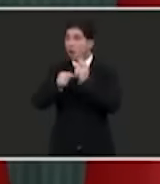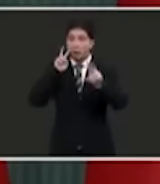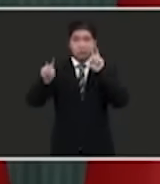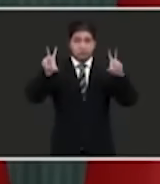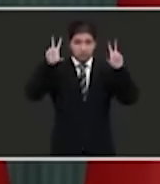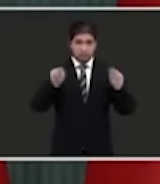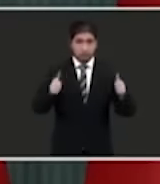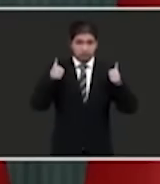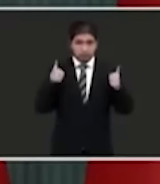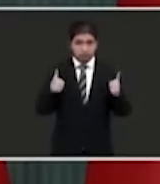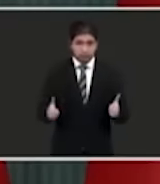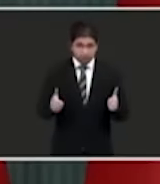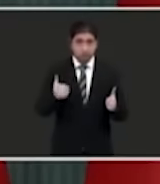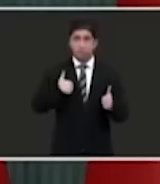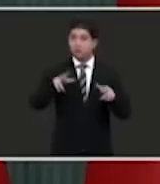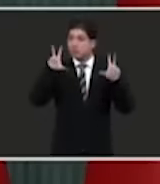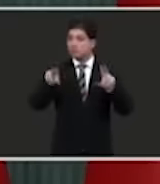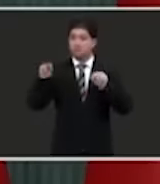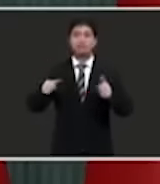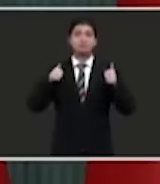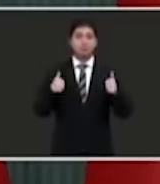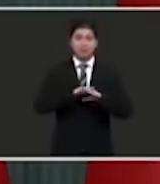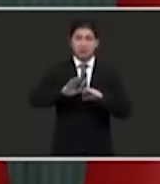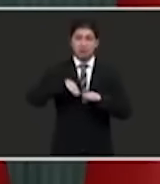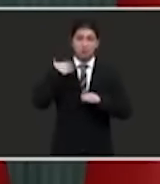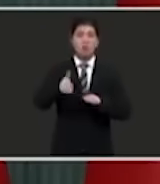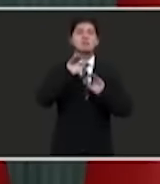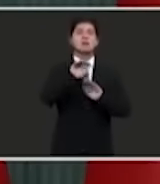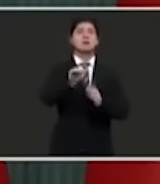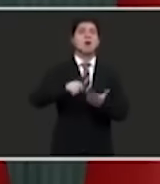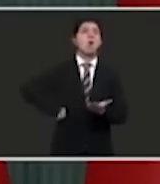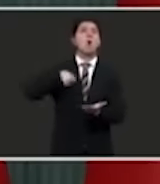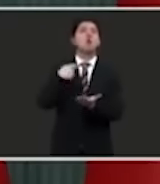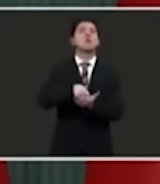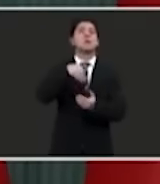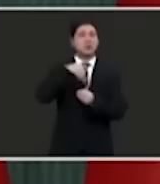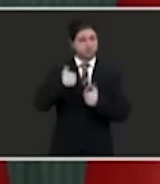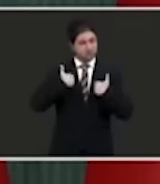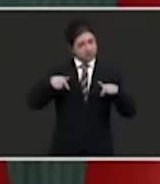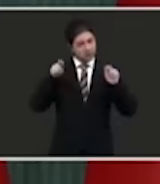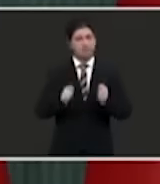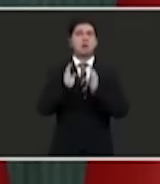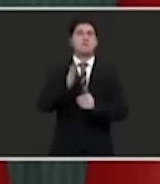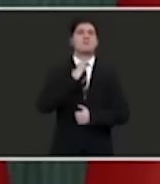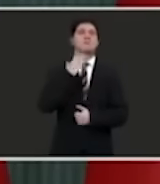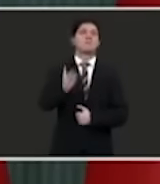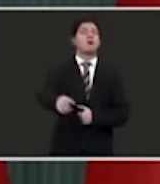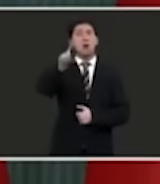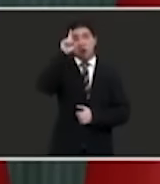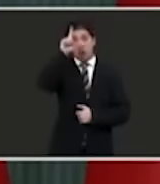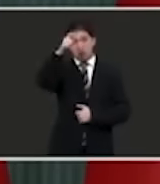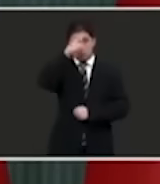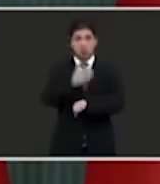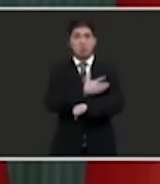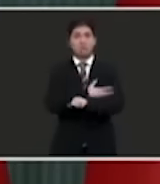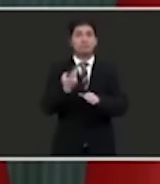hızla tamamladıktan sonra destek ödemelerini de yapacağız. Rabbim ülkemizi